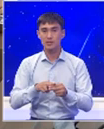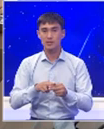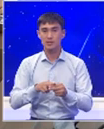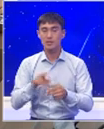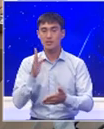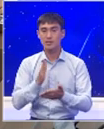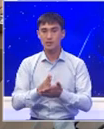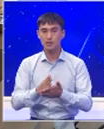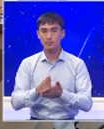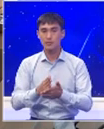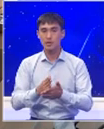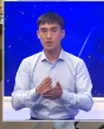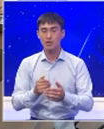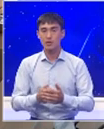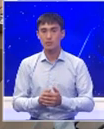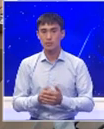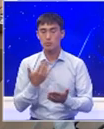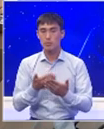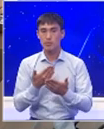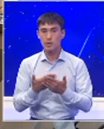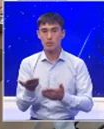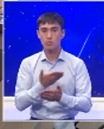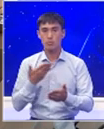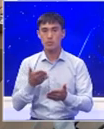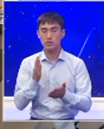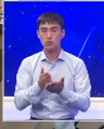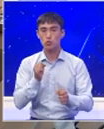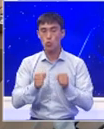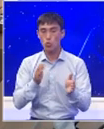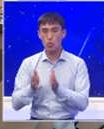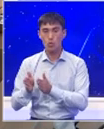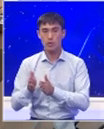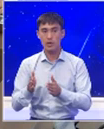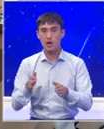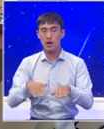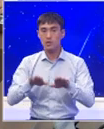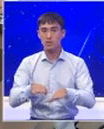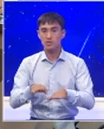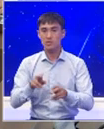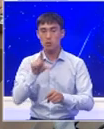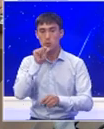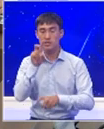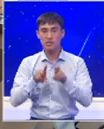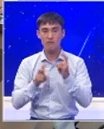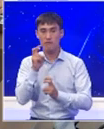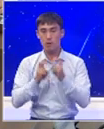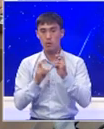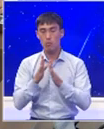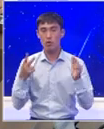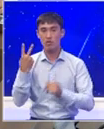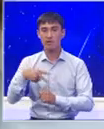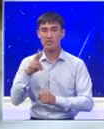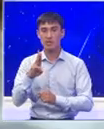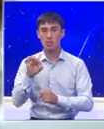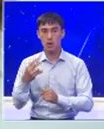санвитразрывы. Так, к примеру, мы преследуем нормы расположения птицефабрики более 20 километров друг от